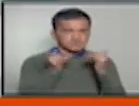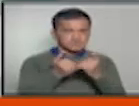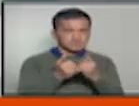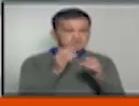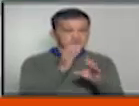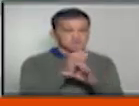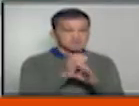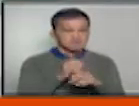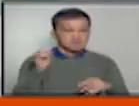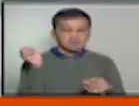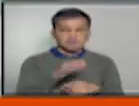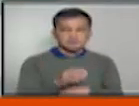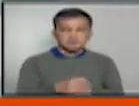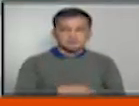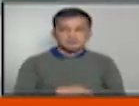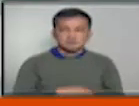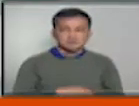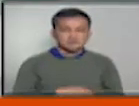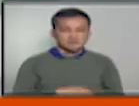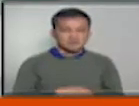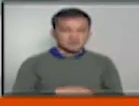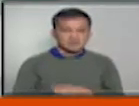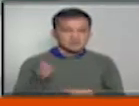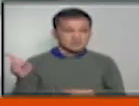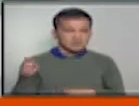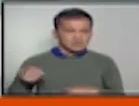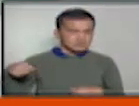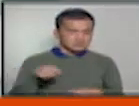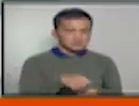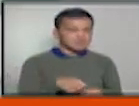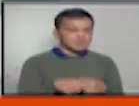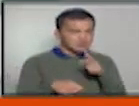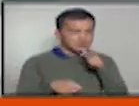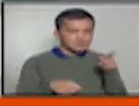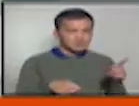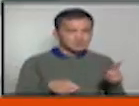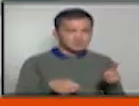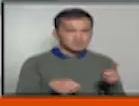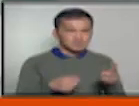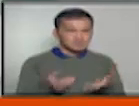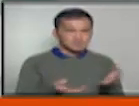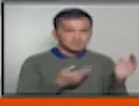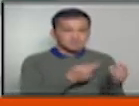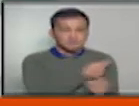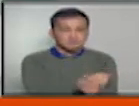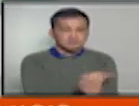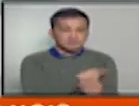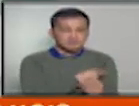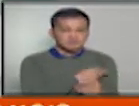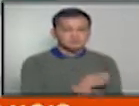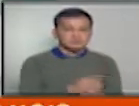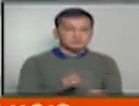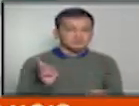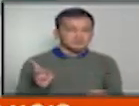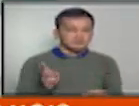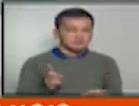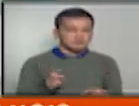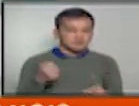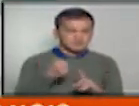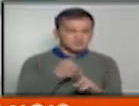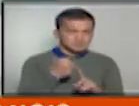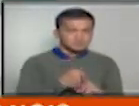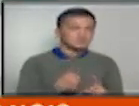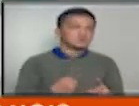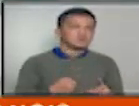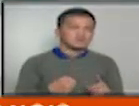namin. Yung nasaksak po na sir, dinadala po sa ospital, inarang pa, pinagsusuntok